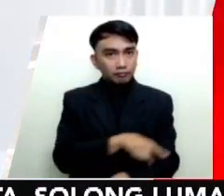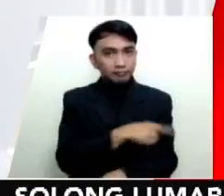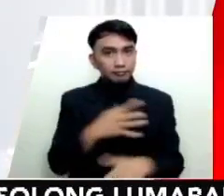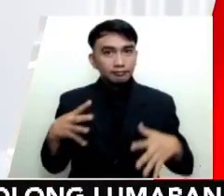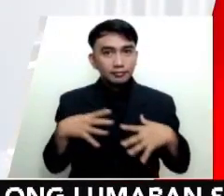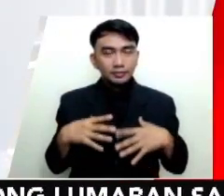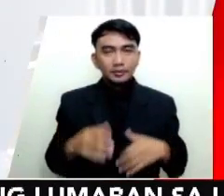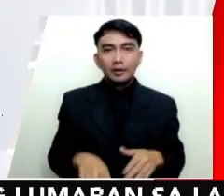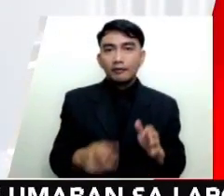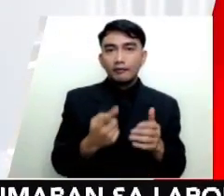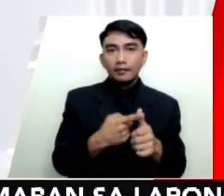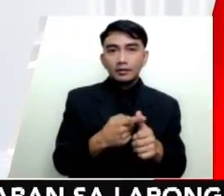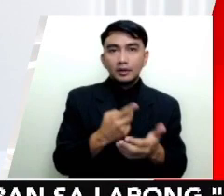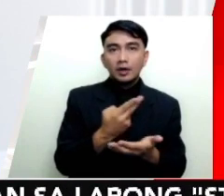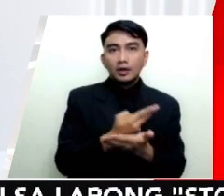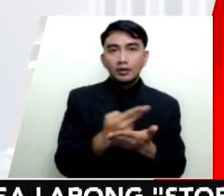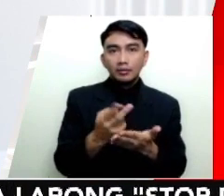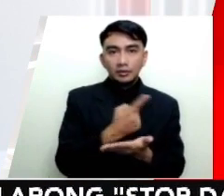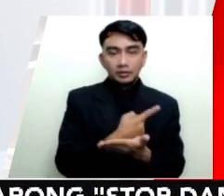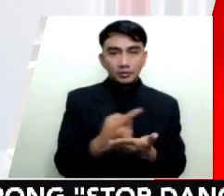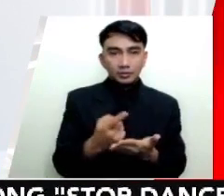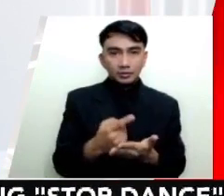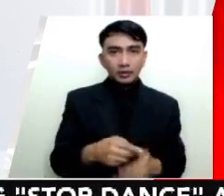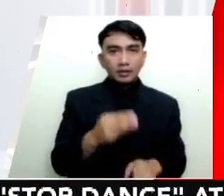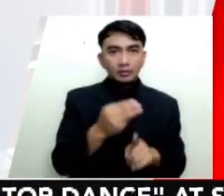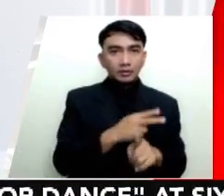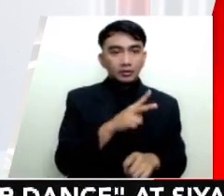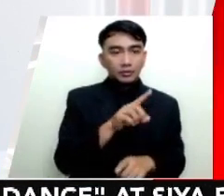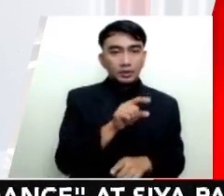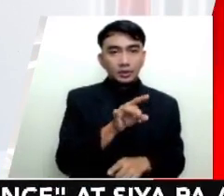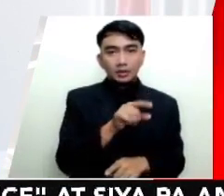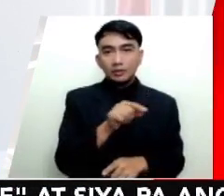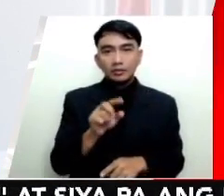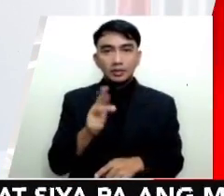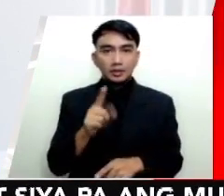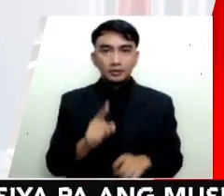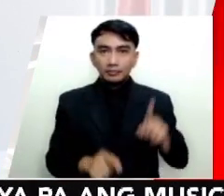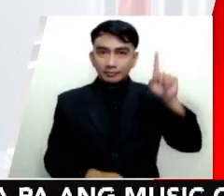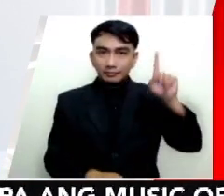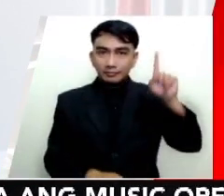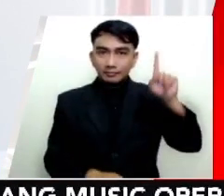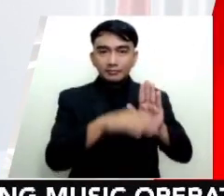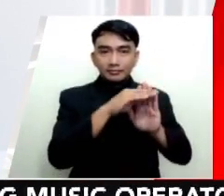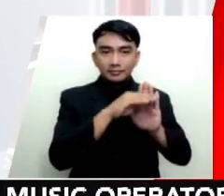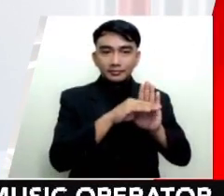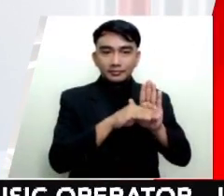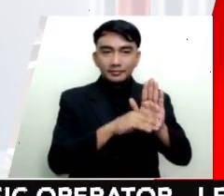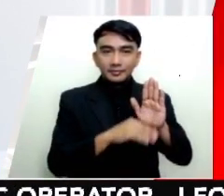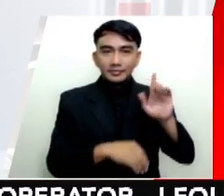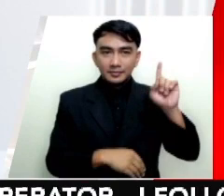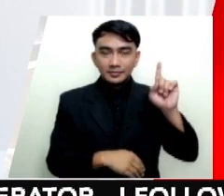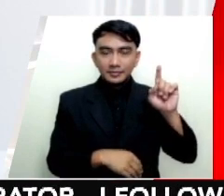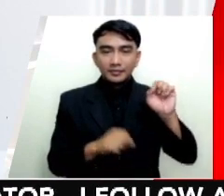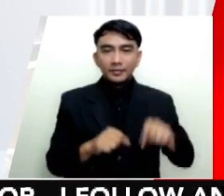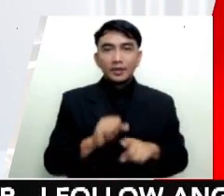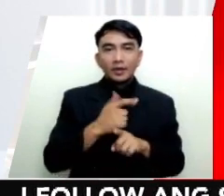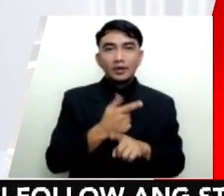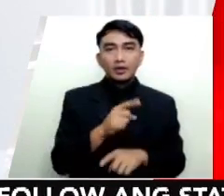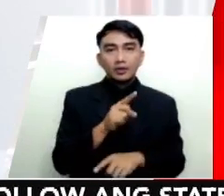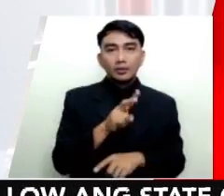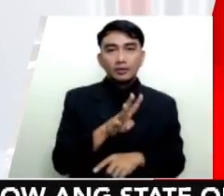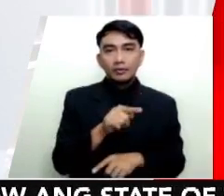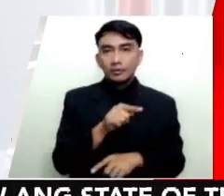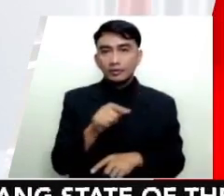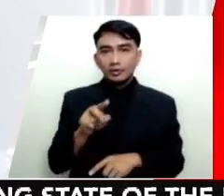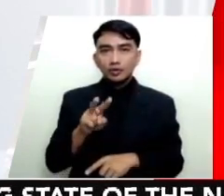March 28 hanggang 31. Sunod naman yung National Heroes Day weekend na August 24 hanggang